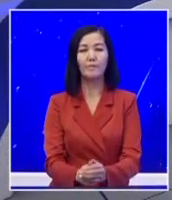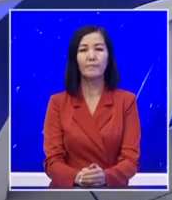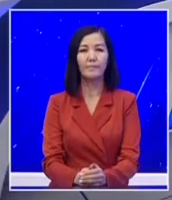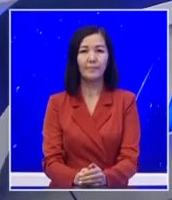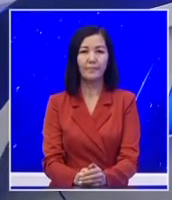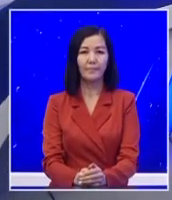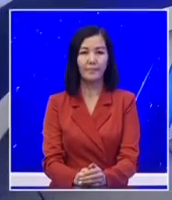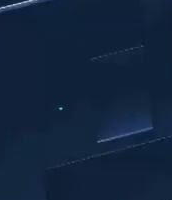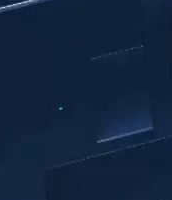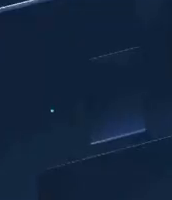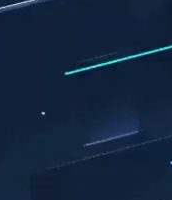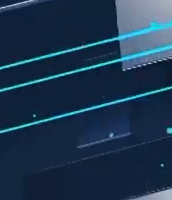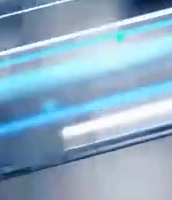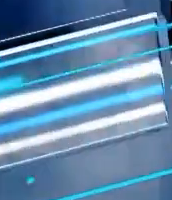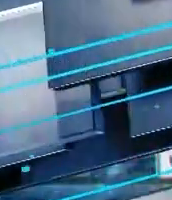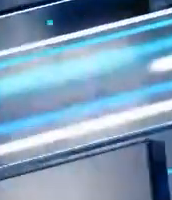көретіндеріңіз.